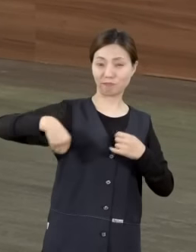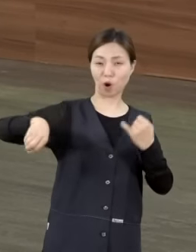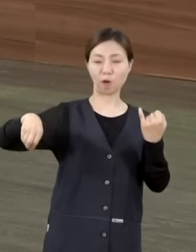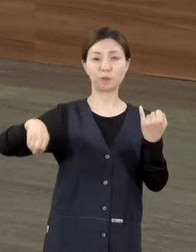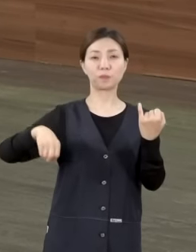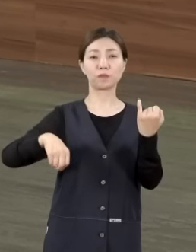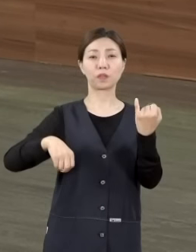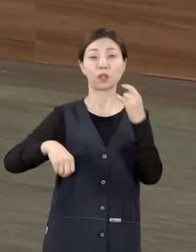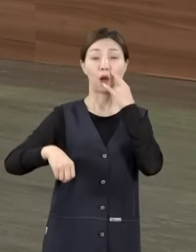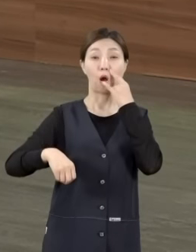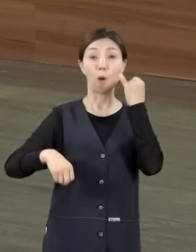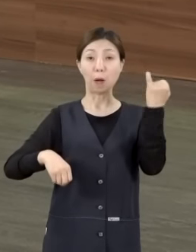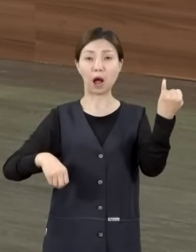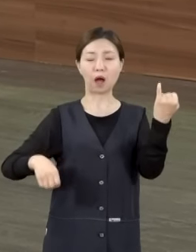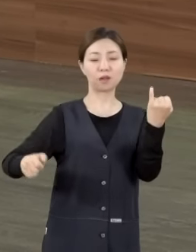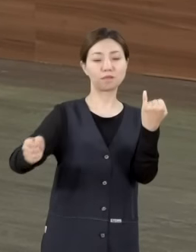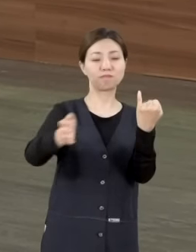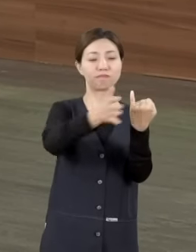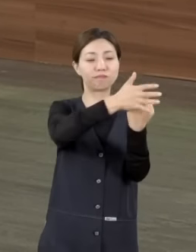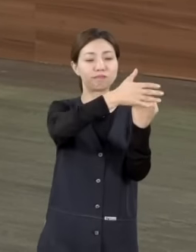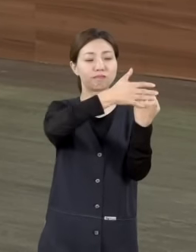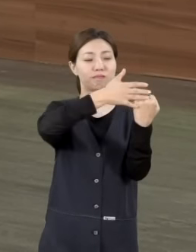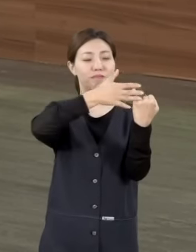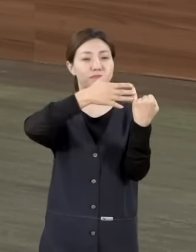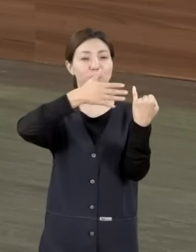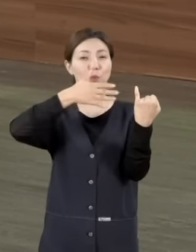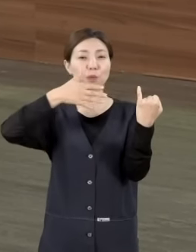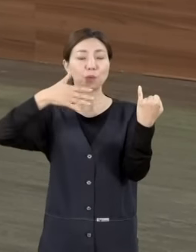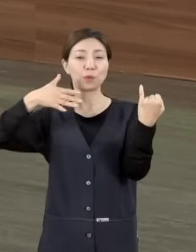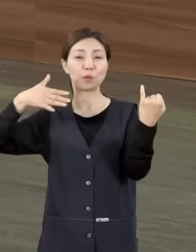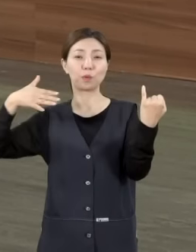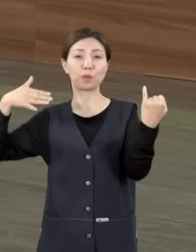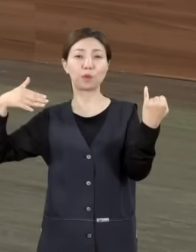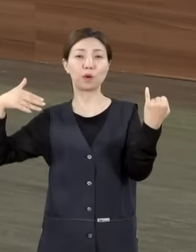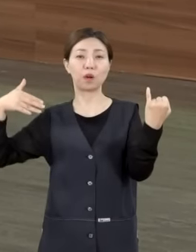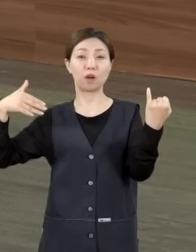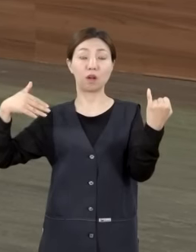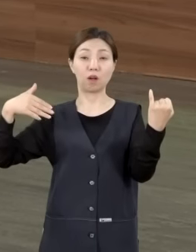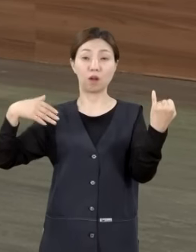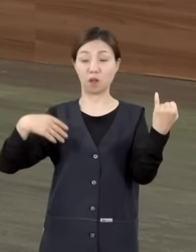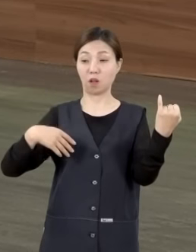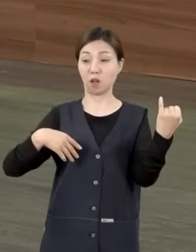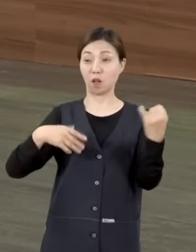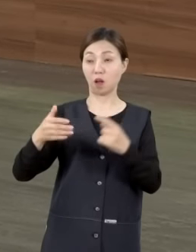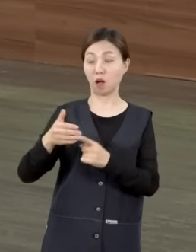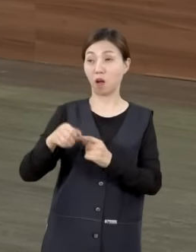향해니다 계신 가사를 벗어 어머니의 머리 위로 뿌리듯